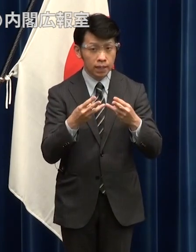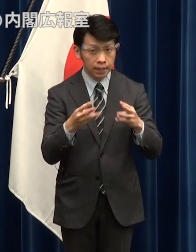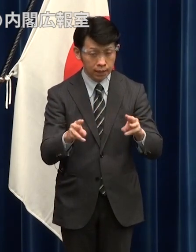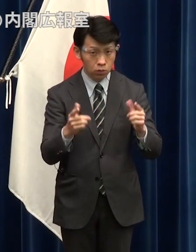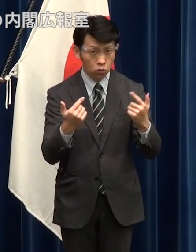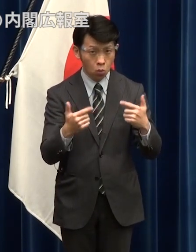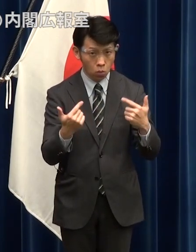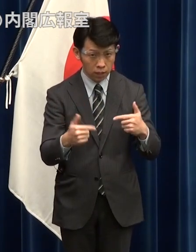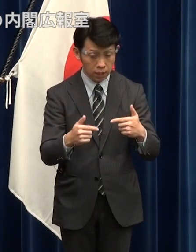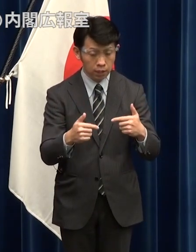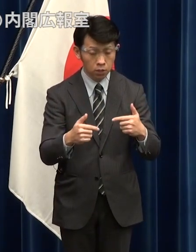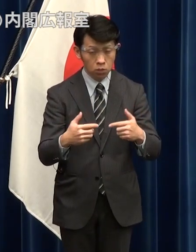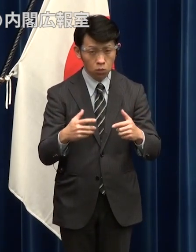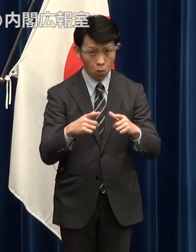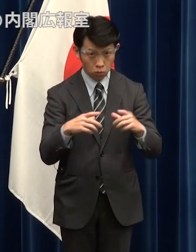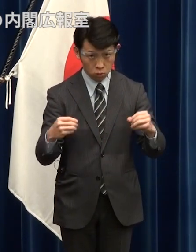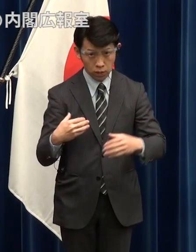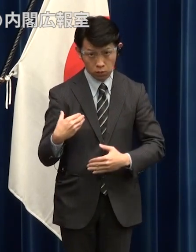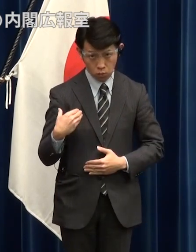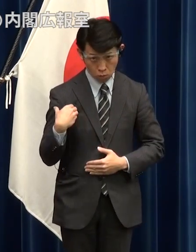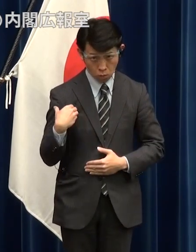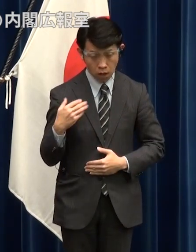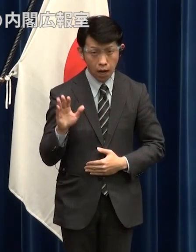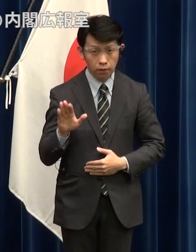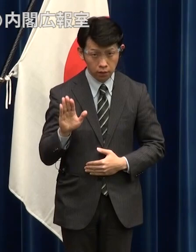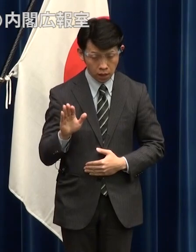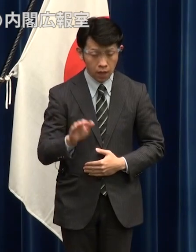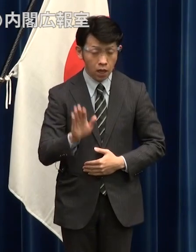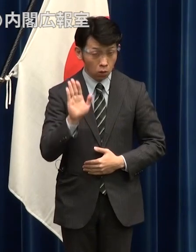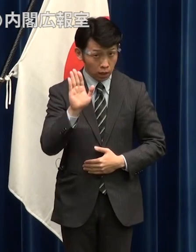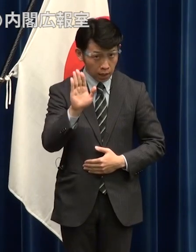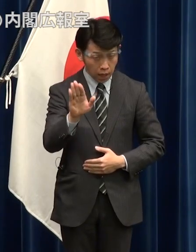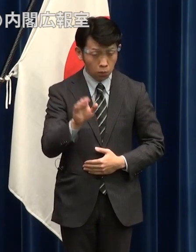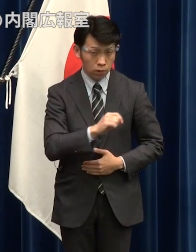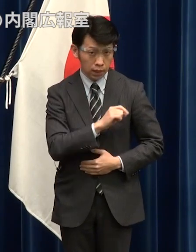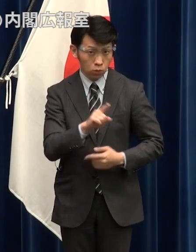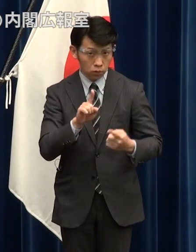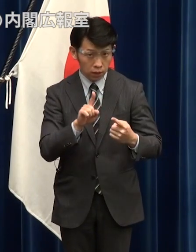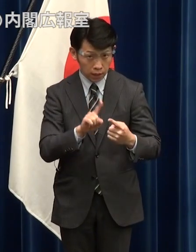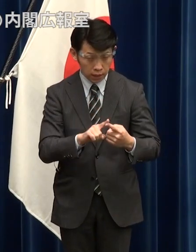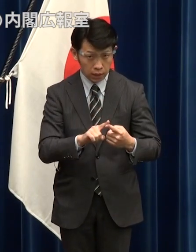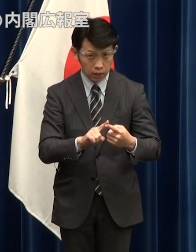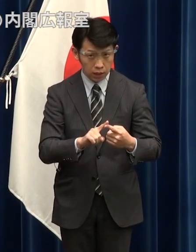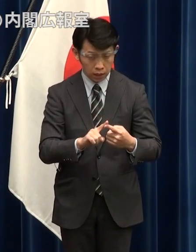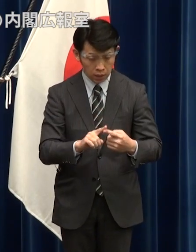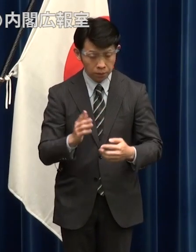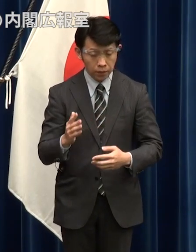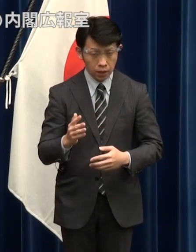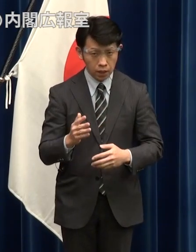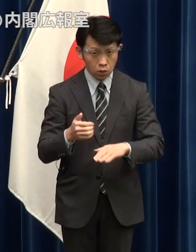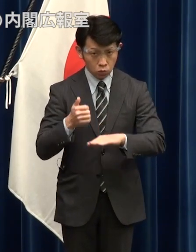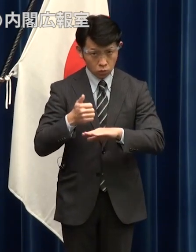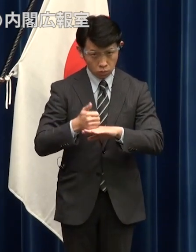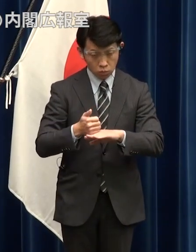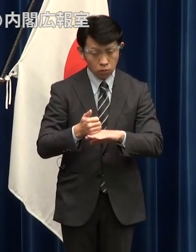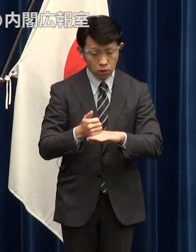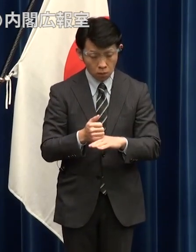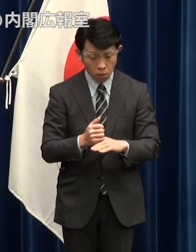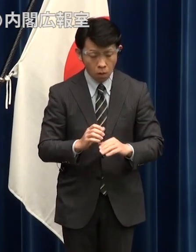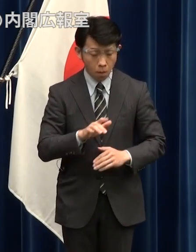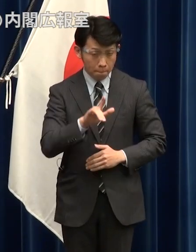ことを踏まえて、引き続き積極的に首脳外交を展開していきたいと考えています